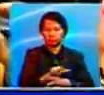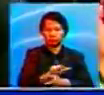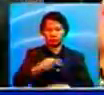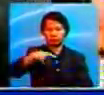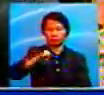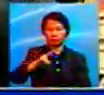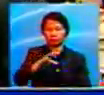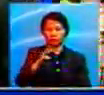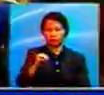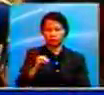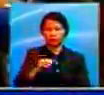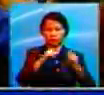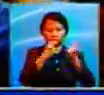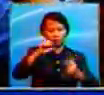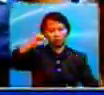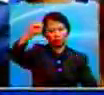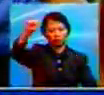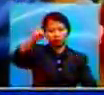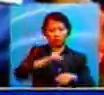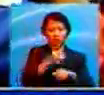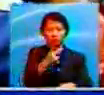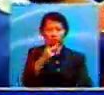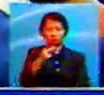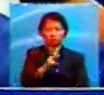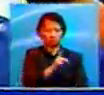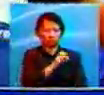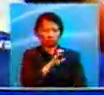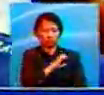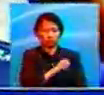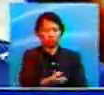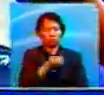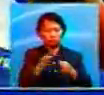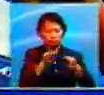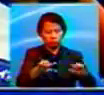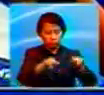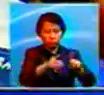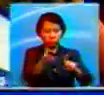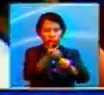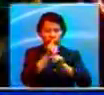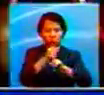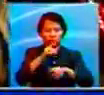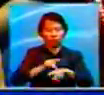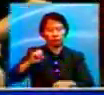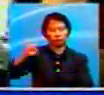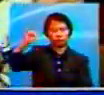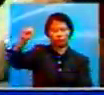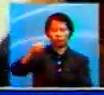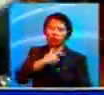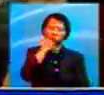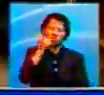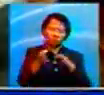PDRM, PVR Kontijen Sabah di Kota Kinabalu, Tan Sri Khalid turut mengulas mengenai insiden penculikan di Sempurna Sabah.